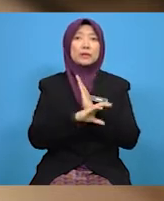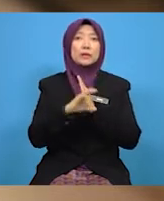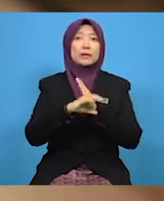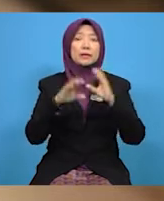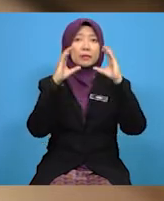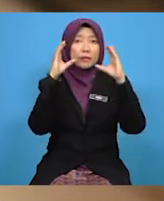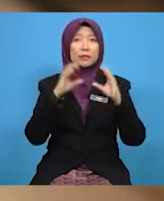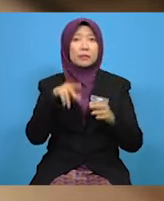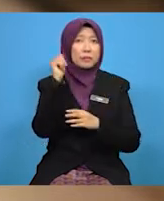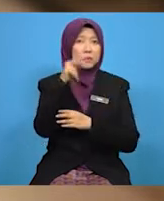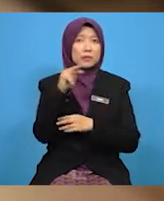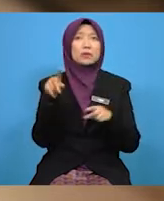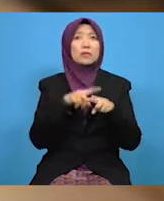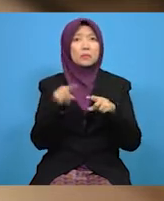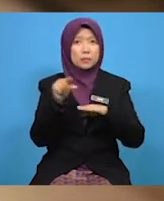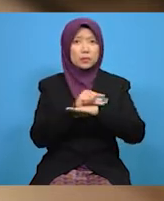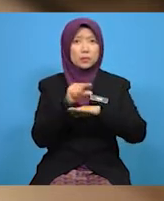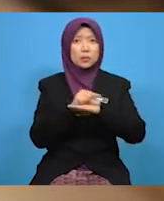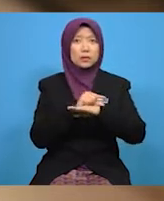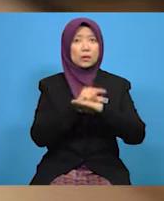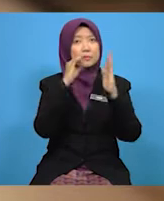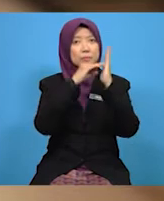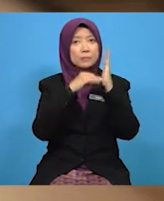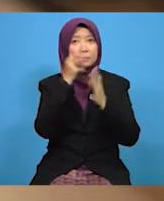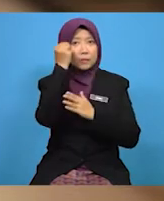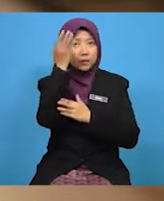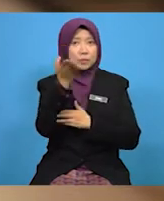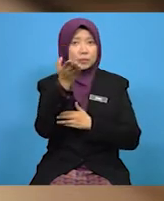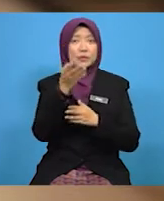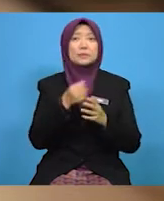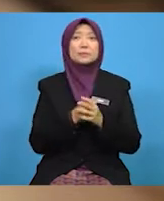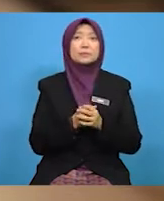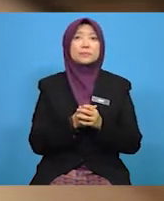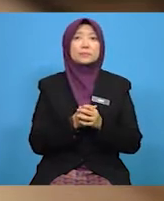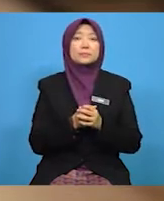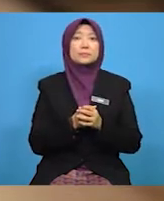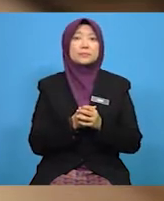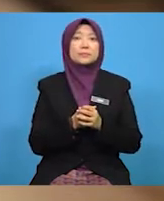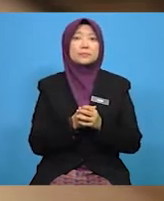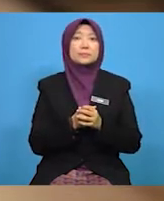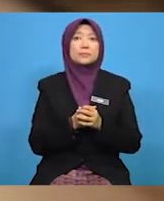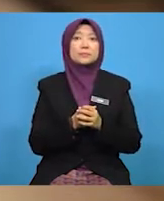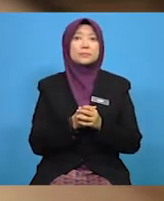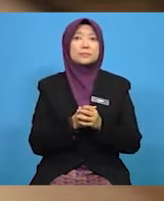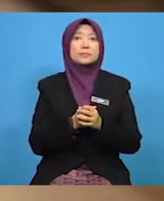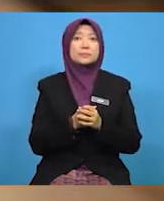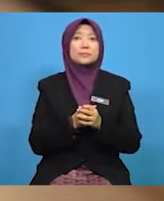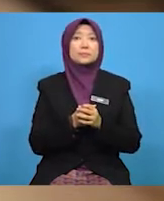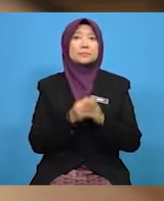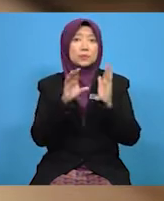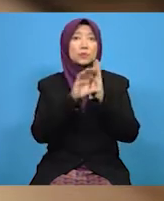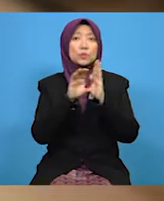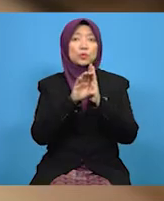kaedah perbelanjaan tetapi menggunakan butiran maklumat agregat permintaan. Andaikan